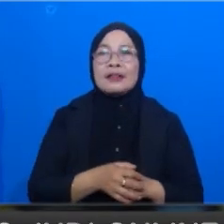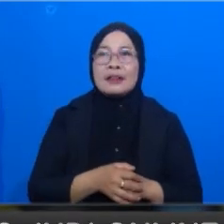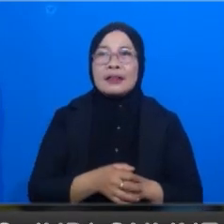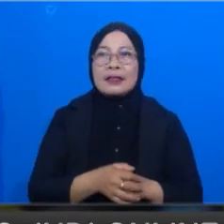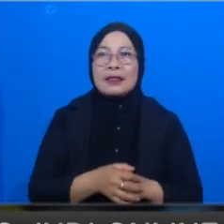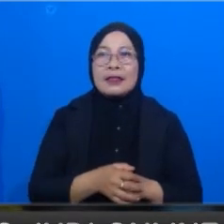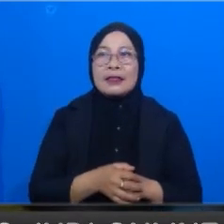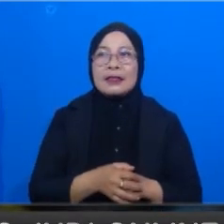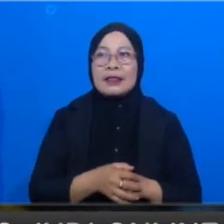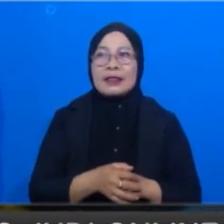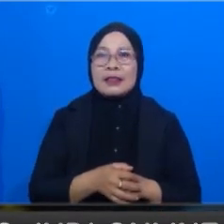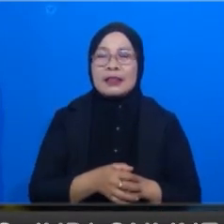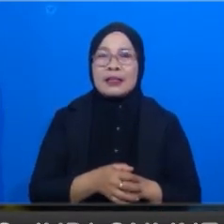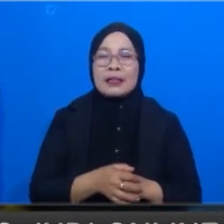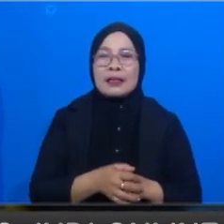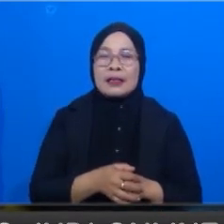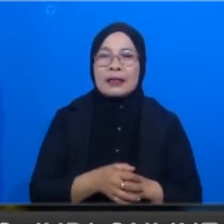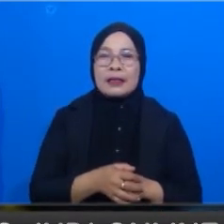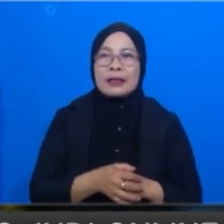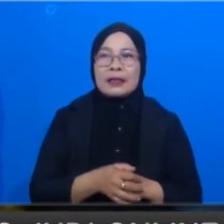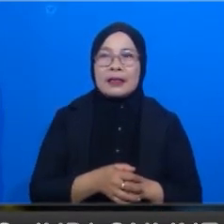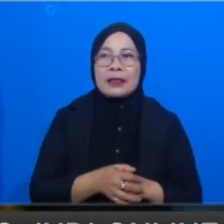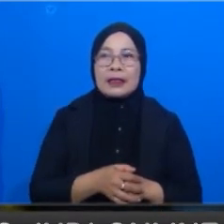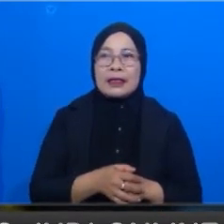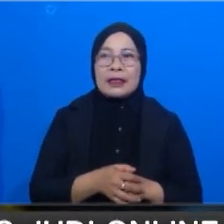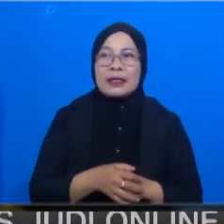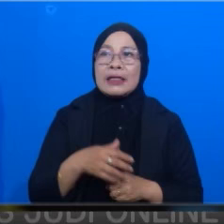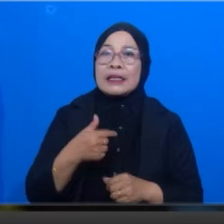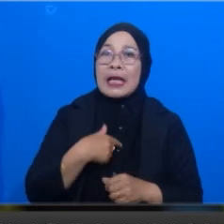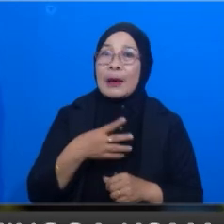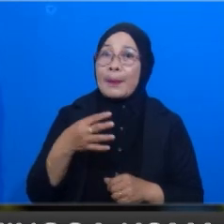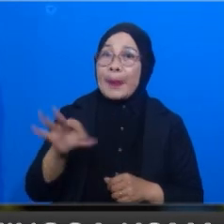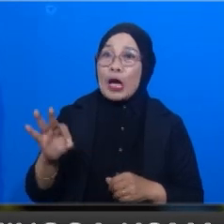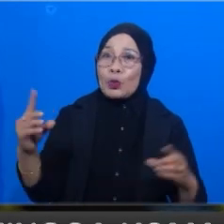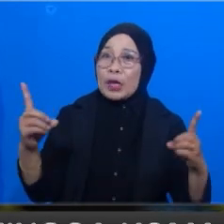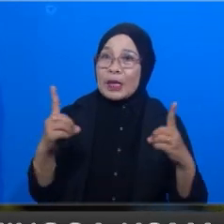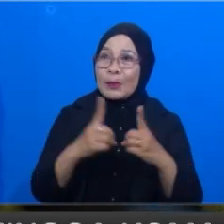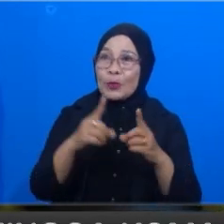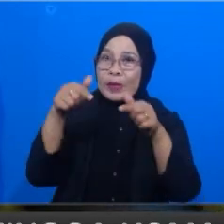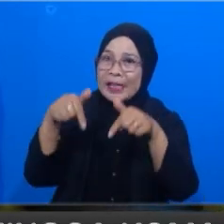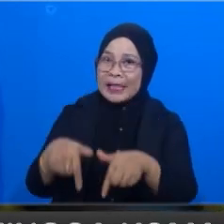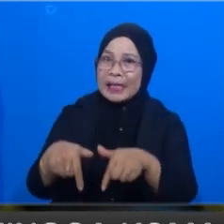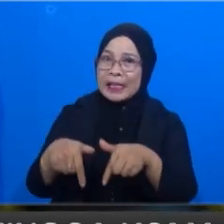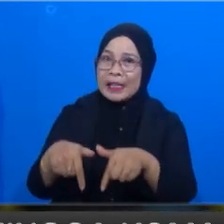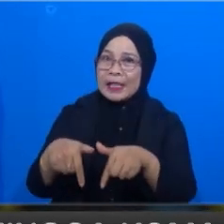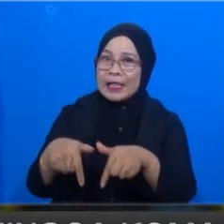Kemudian dengan terdakwa Reza? Saya baru ketemu di sini yang mulia. Baru juga ya? Iya. Oke.